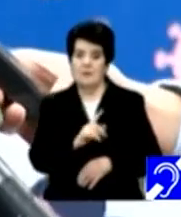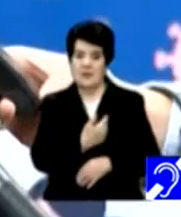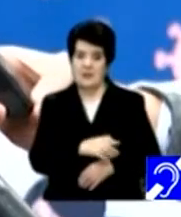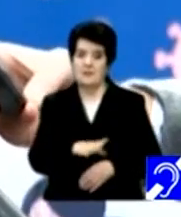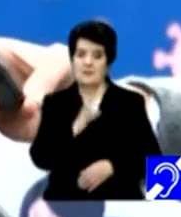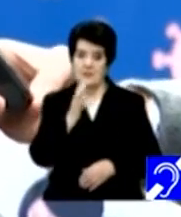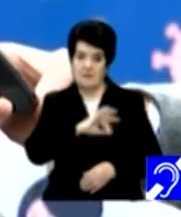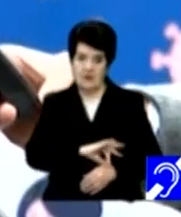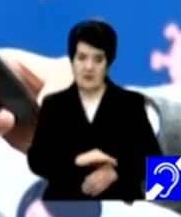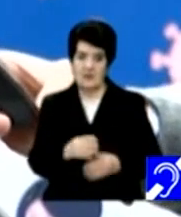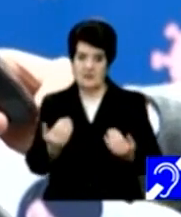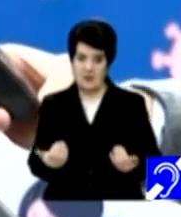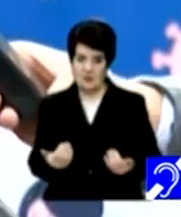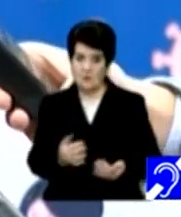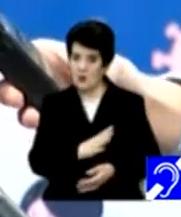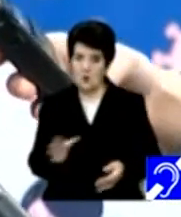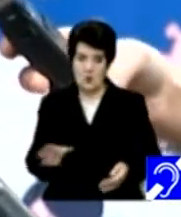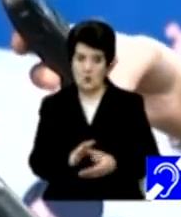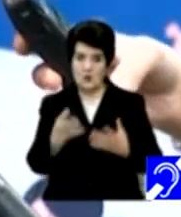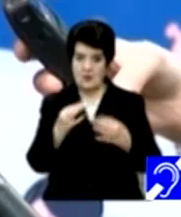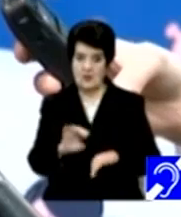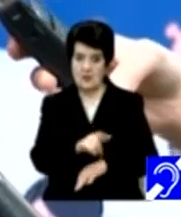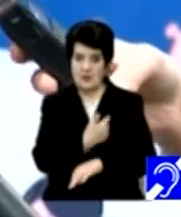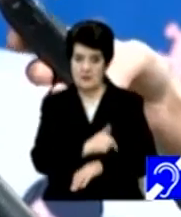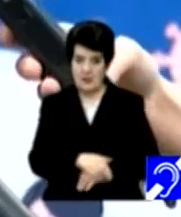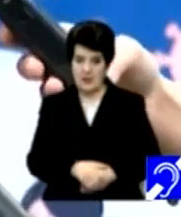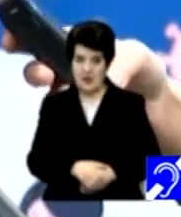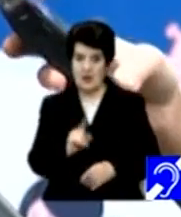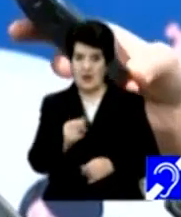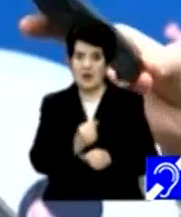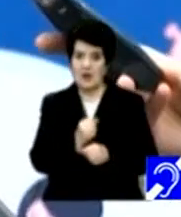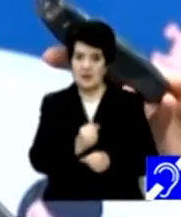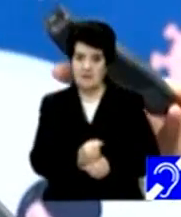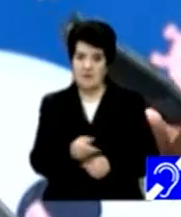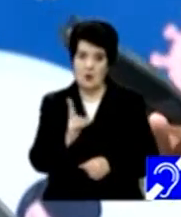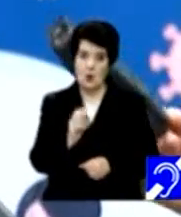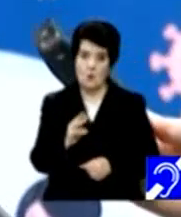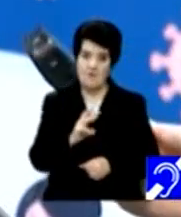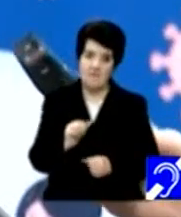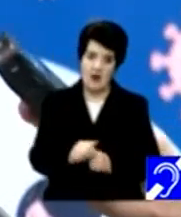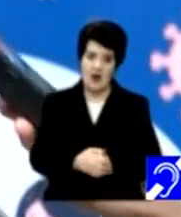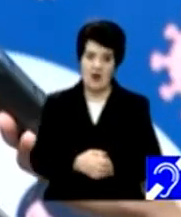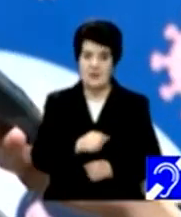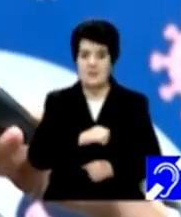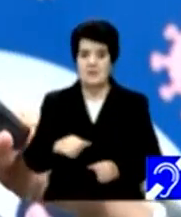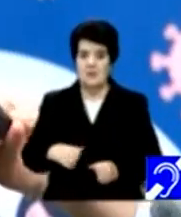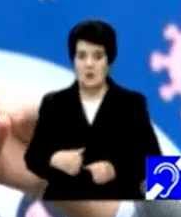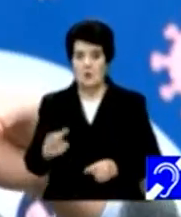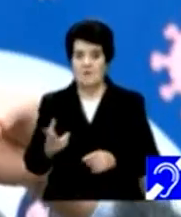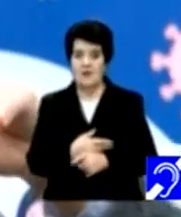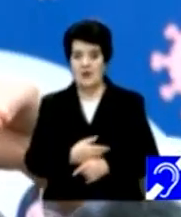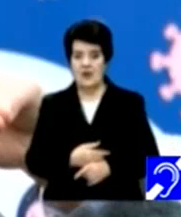La momentul de față nu avem dispozitive medicale care ar activa cumva singure, fără